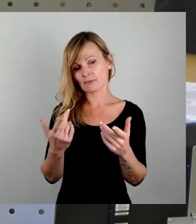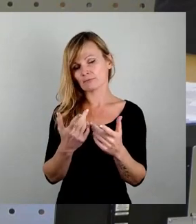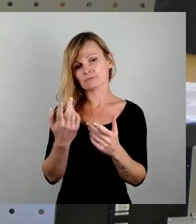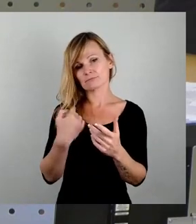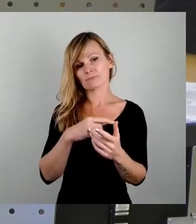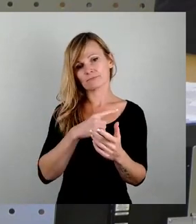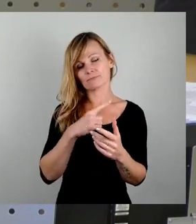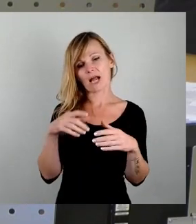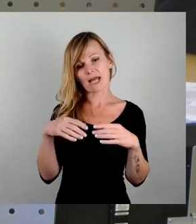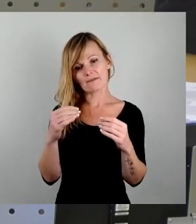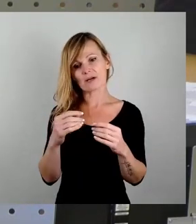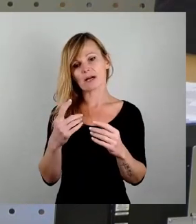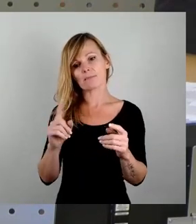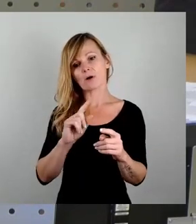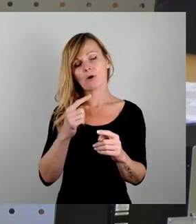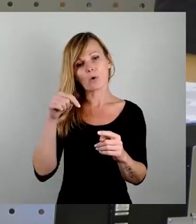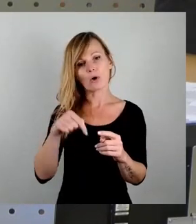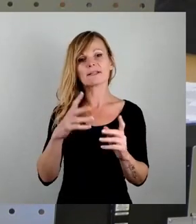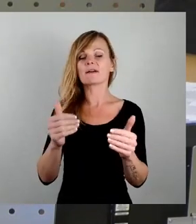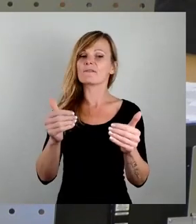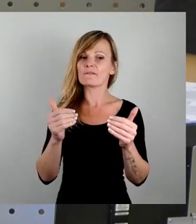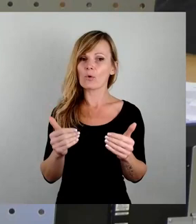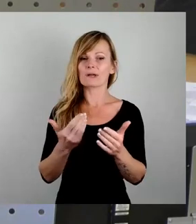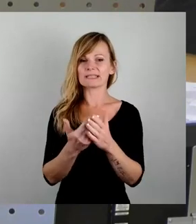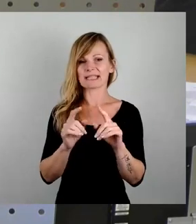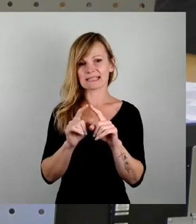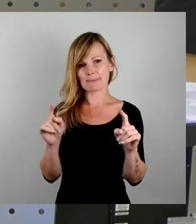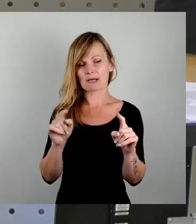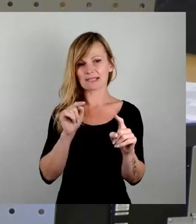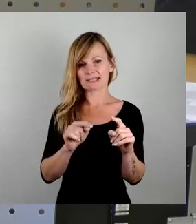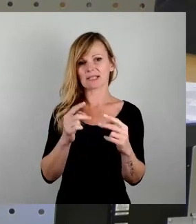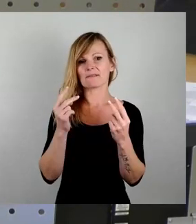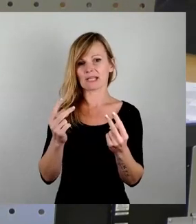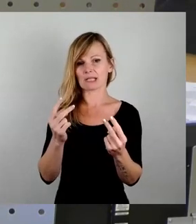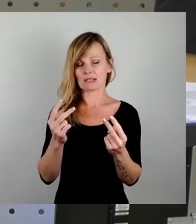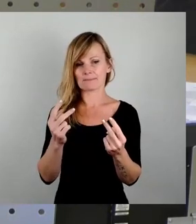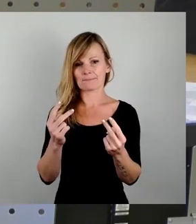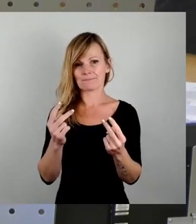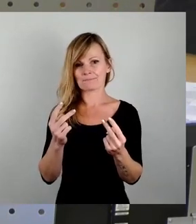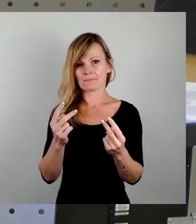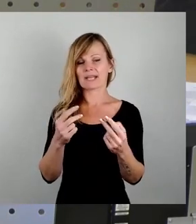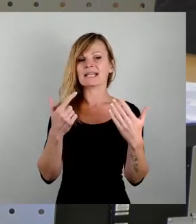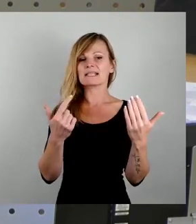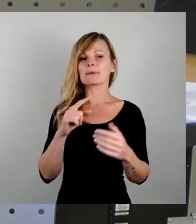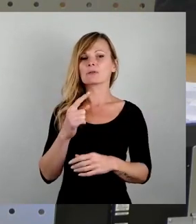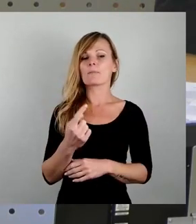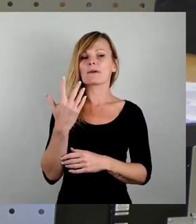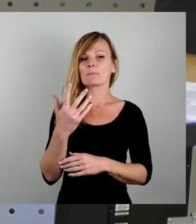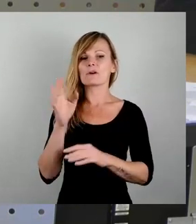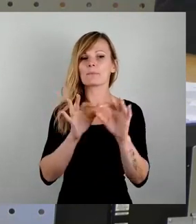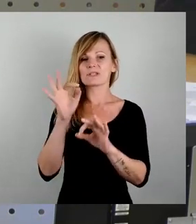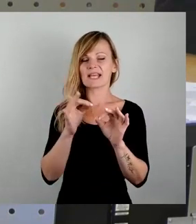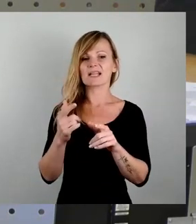heute vorgezogen haben, weil das Thema ist wirklich wichtig. Es geht im Grunde genommen um 7,5%